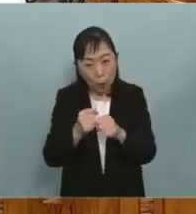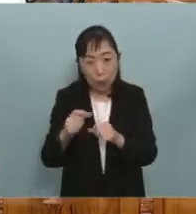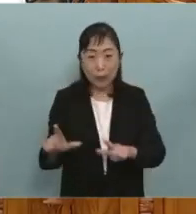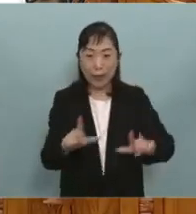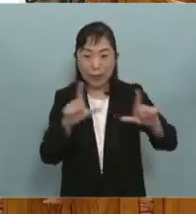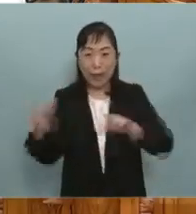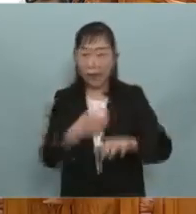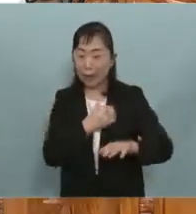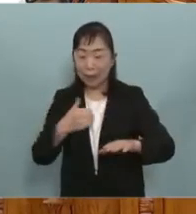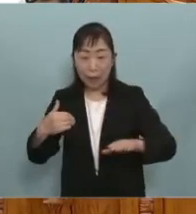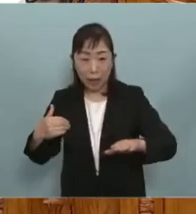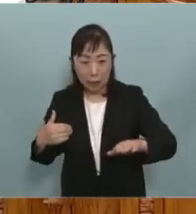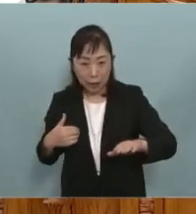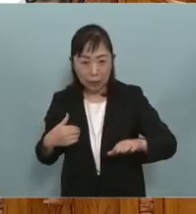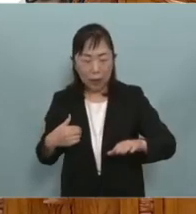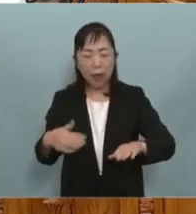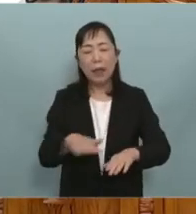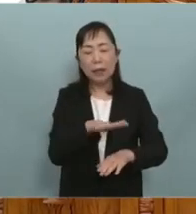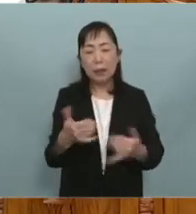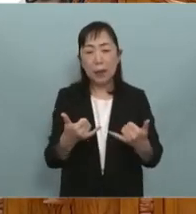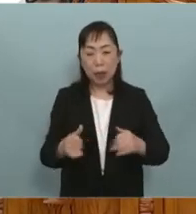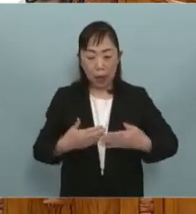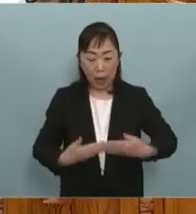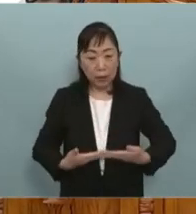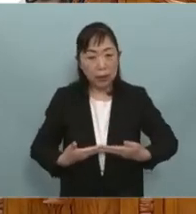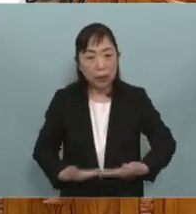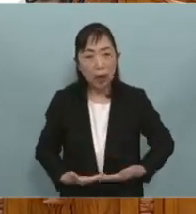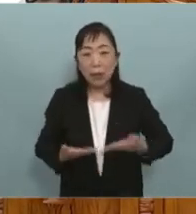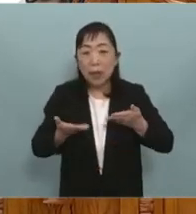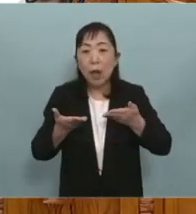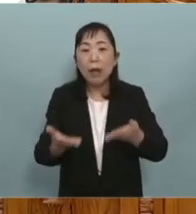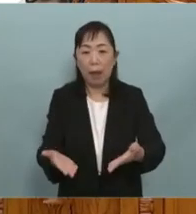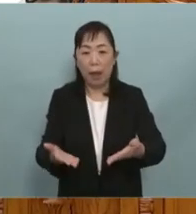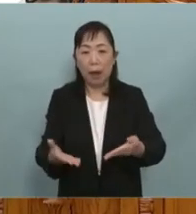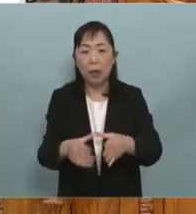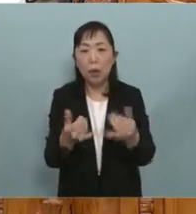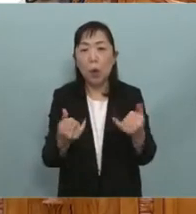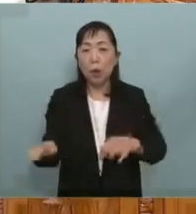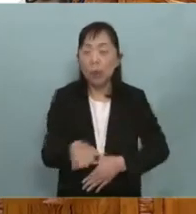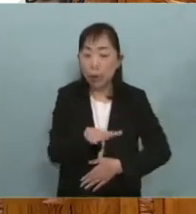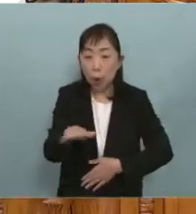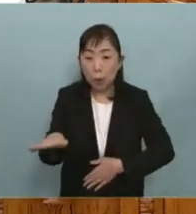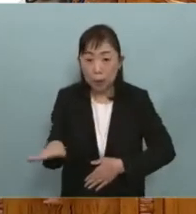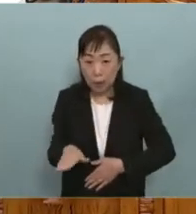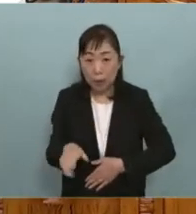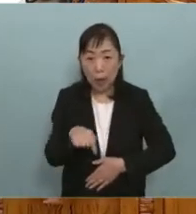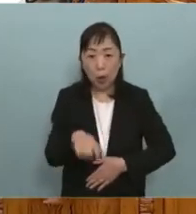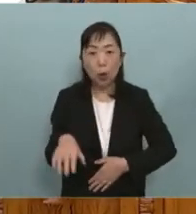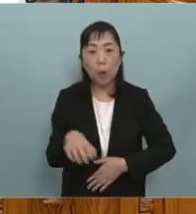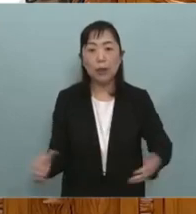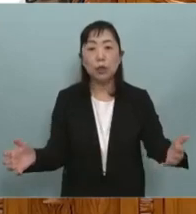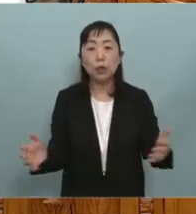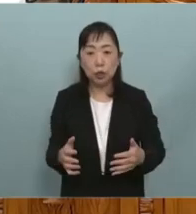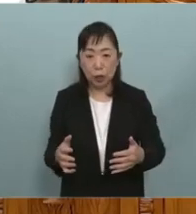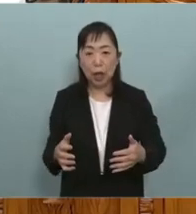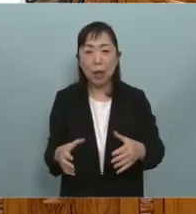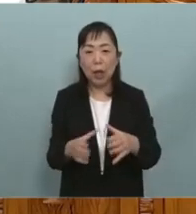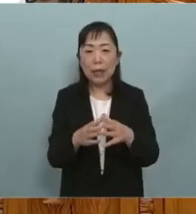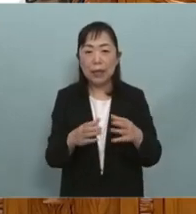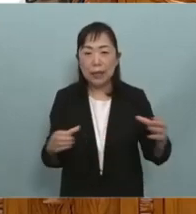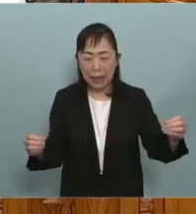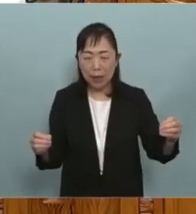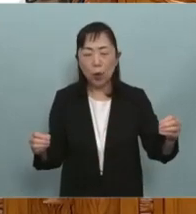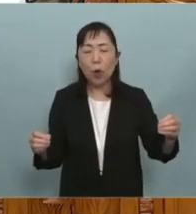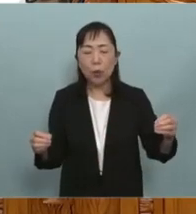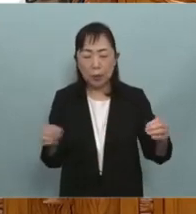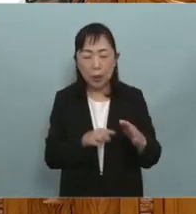全ての人に安心と安全を国民の皆さ並びにこの場に集う全国民を代表